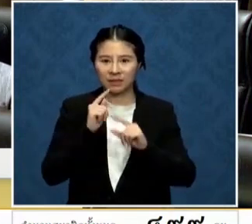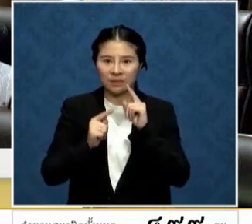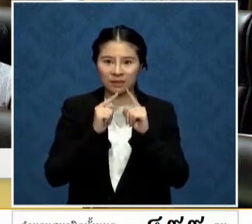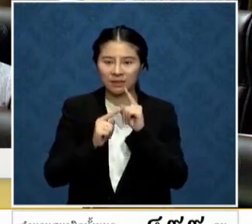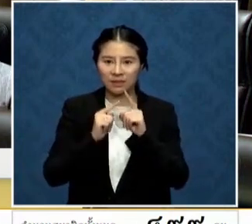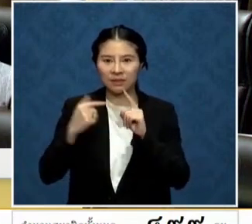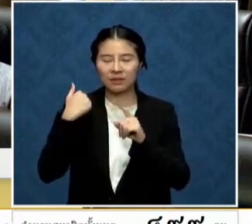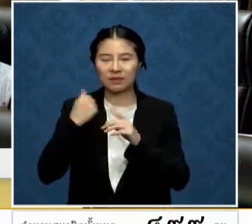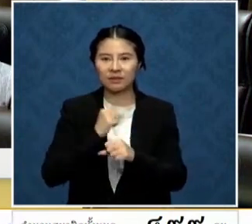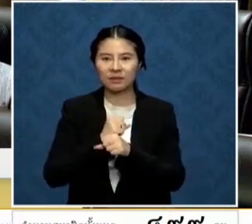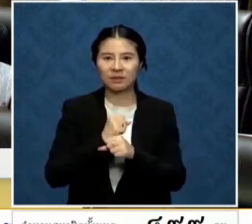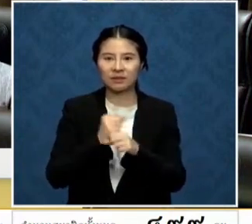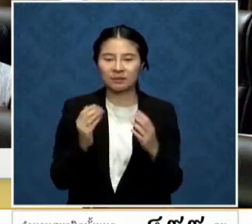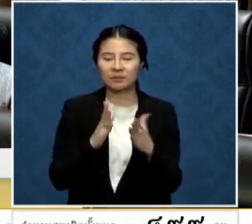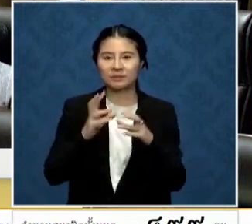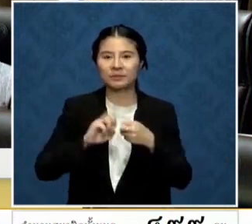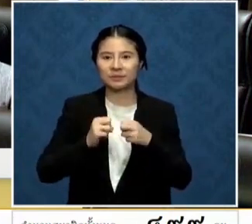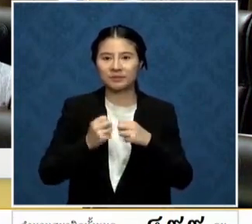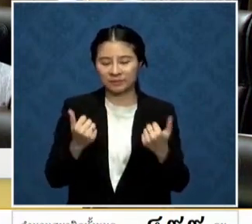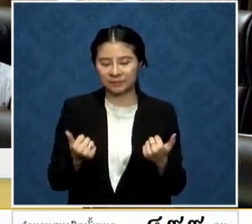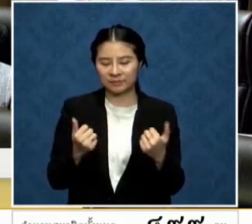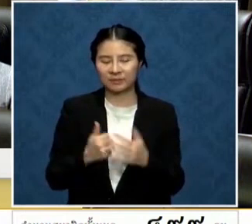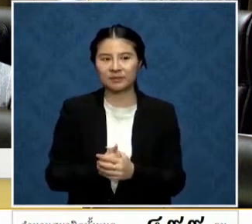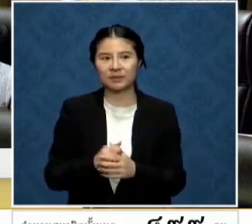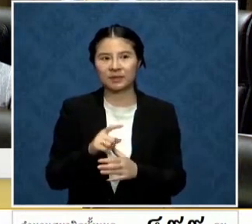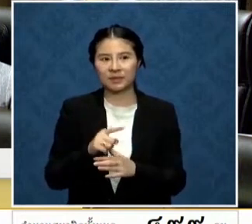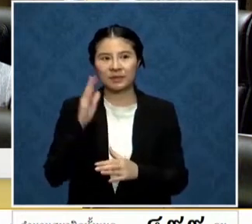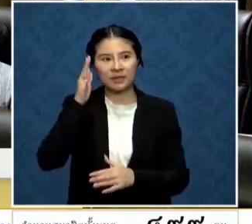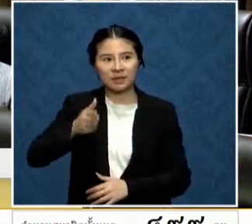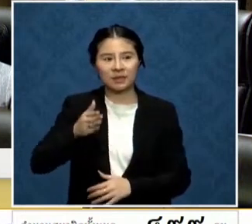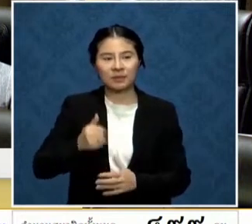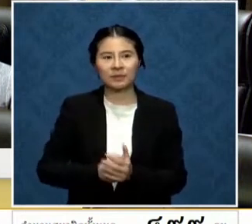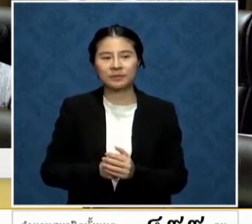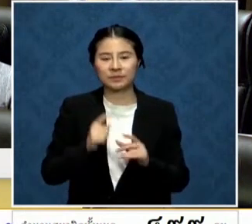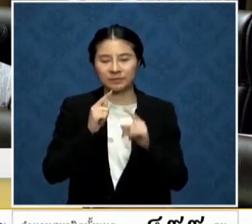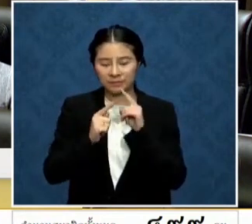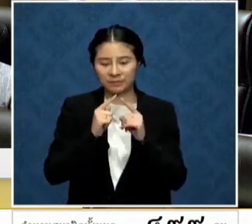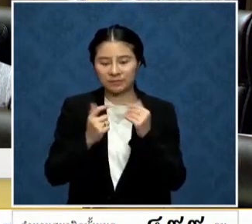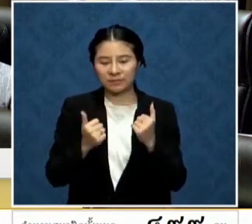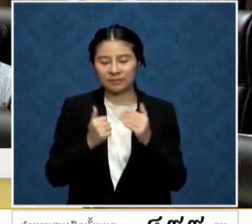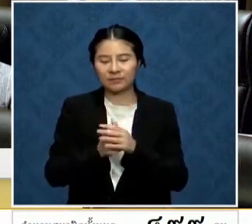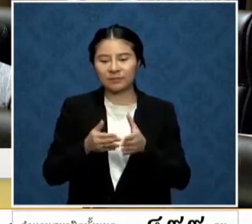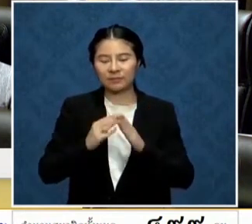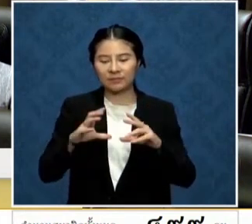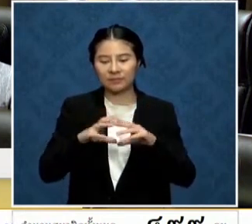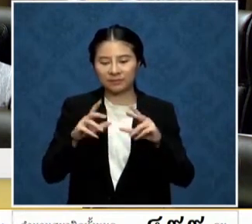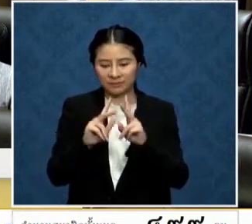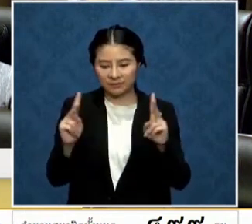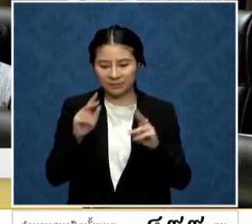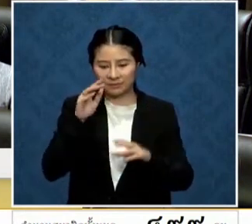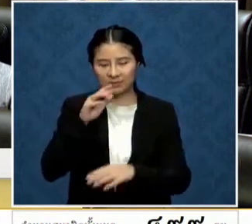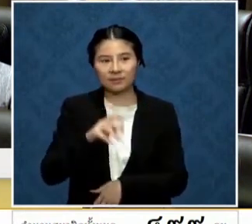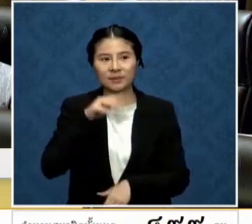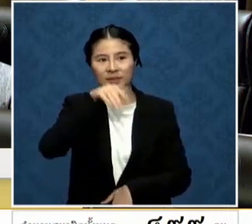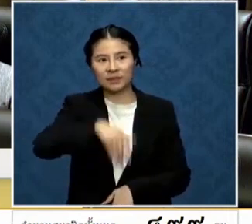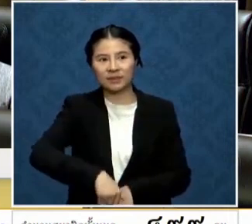ๆในนั้นว่าจะเอายังไงกับเรื่องปัญหาเหล่านี้รวมถึงเรื่องสัตว์ป่าอื่นๆที่ในอนาคตเราคงได้คุยด้วยเมื่อการตั้งกรรมาธิการวิสัญช้างป่าของ